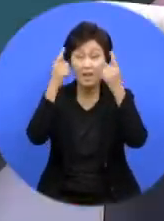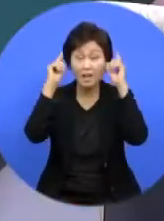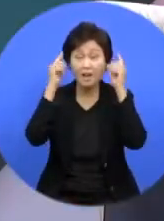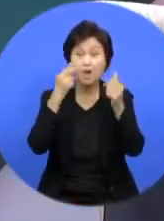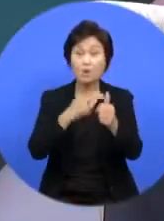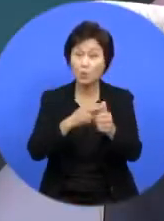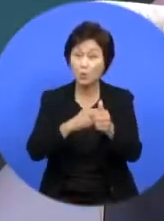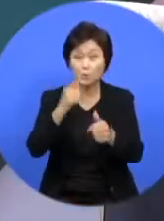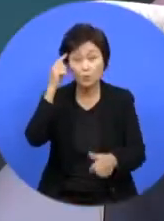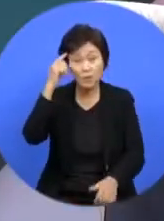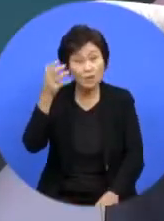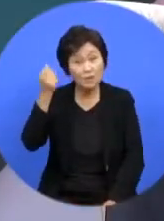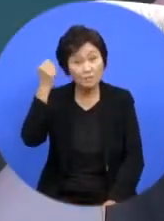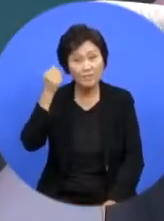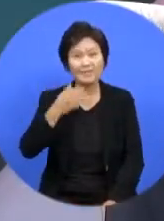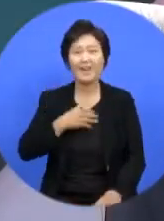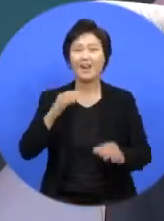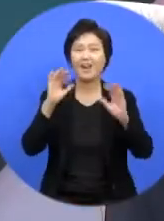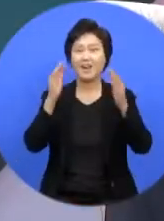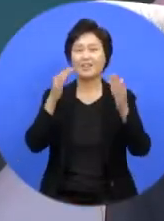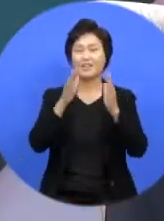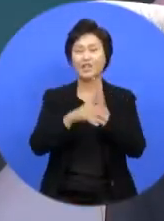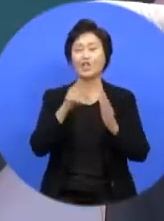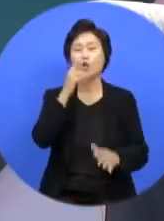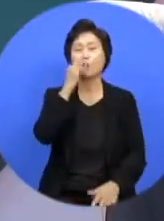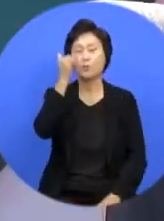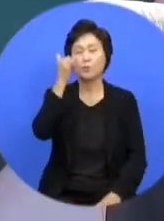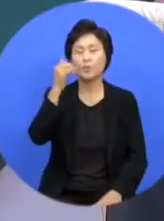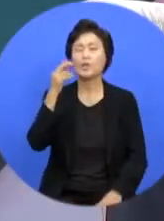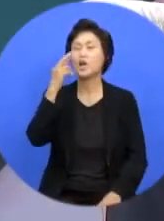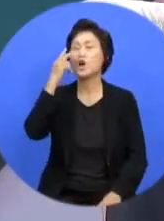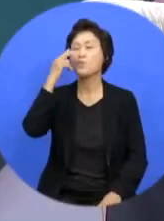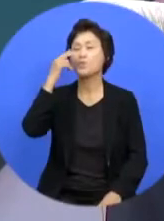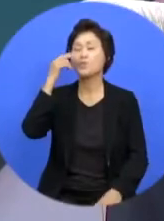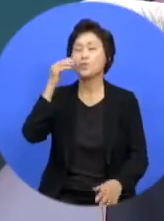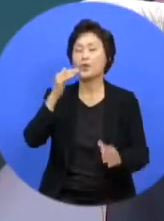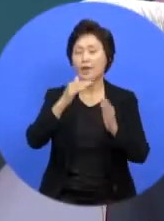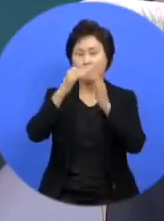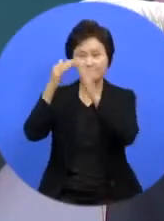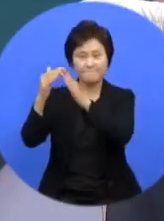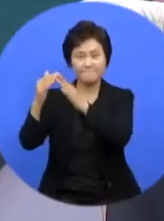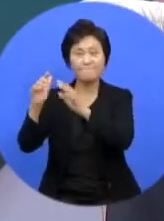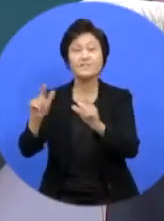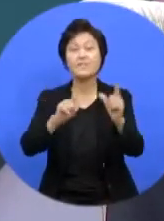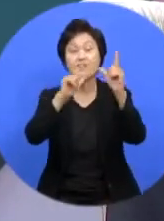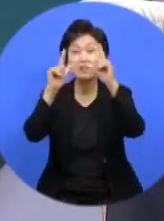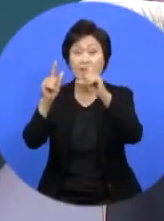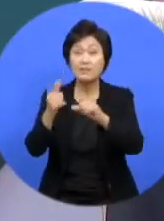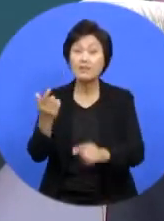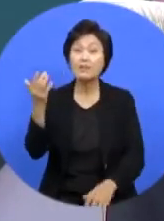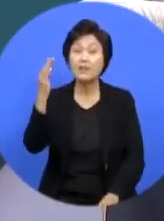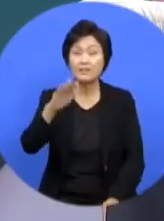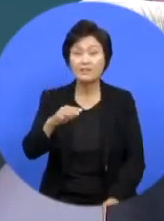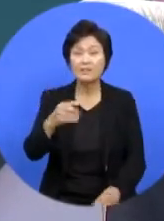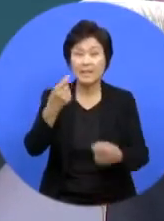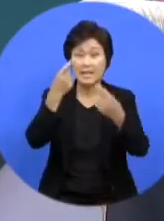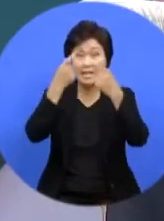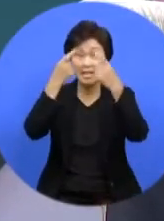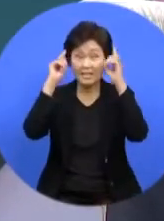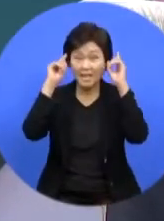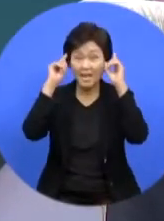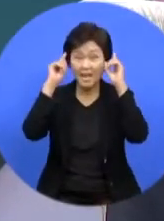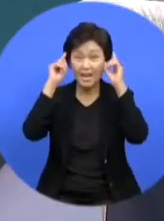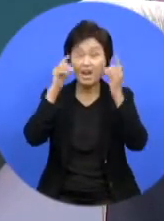아주 어렸을 때 미국에 부모님이 이민 갔는데요. 네. 거기서 공부 다 마치고 이제 대학 입학 진학